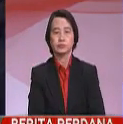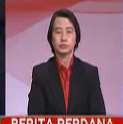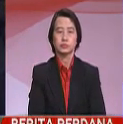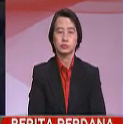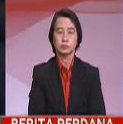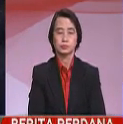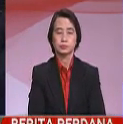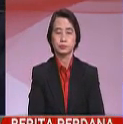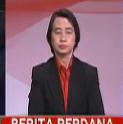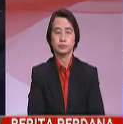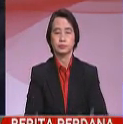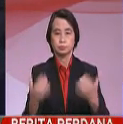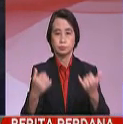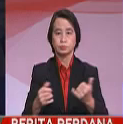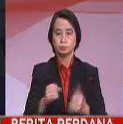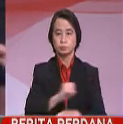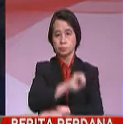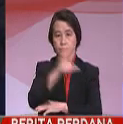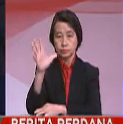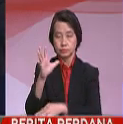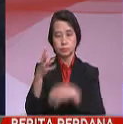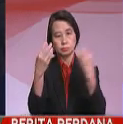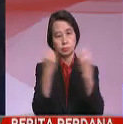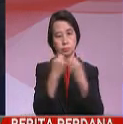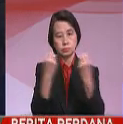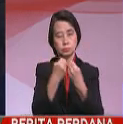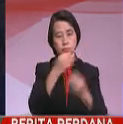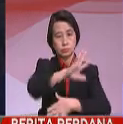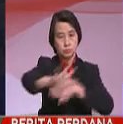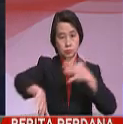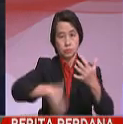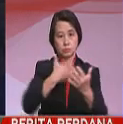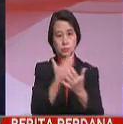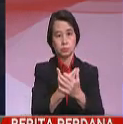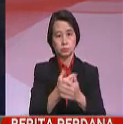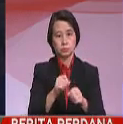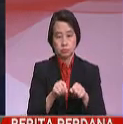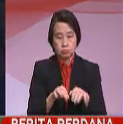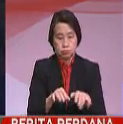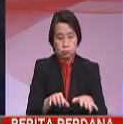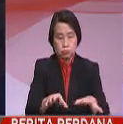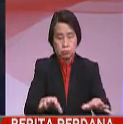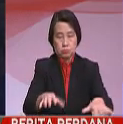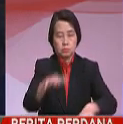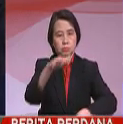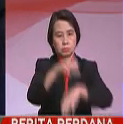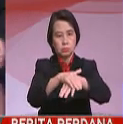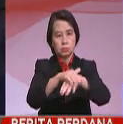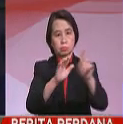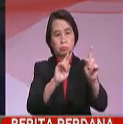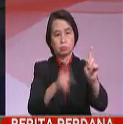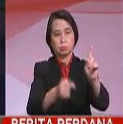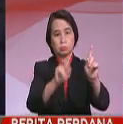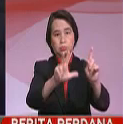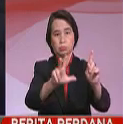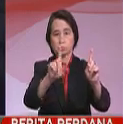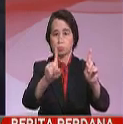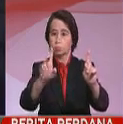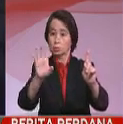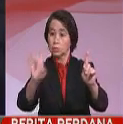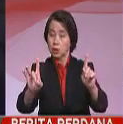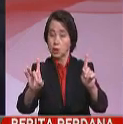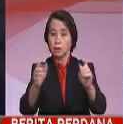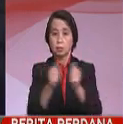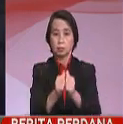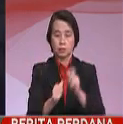ke perkembangan COVID-19. Jumlah kes keseluruhan jangkitan hari ini mencecah 100,318 kes